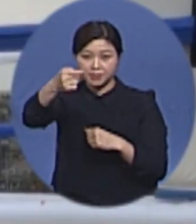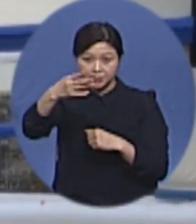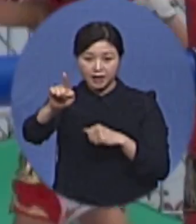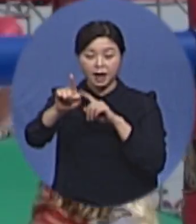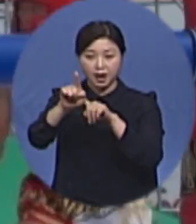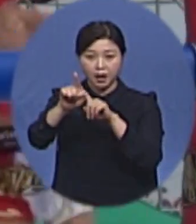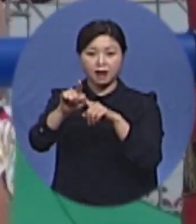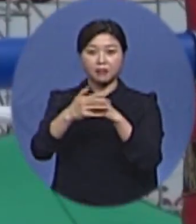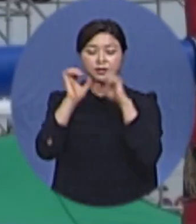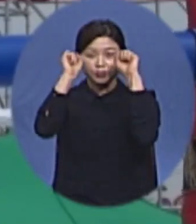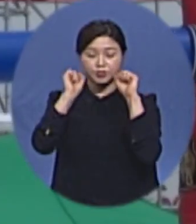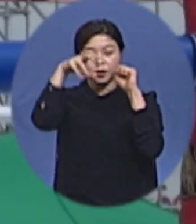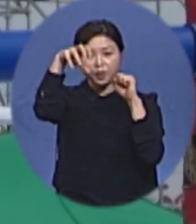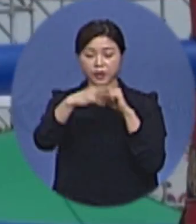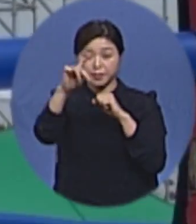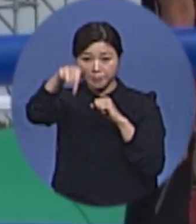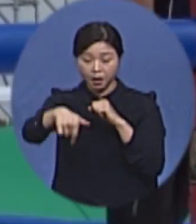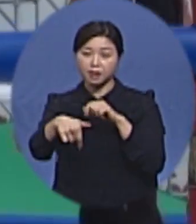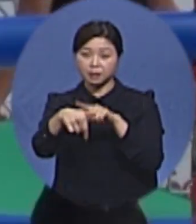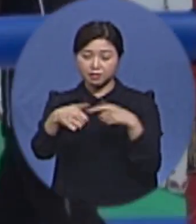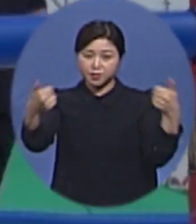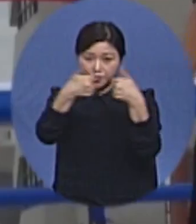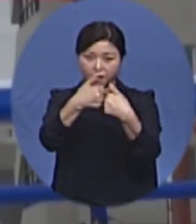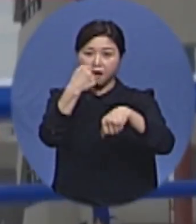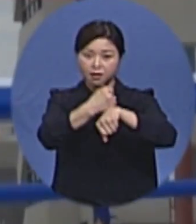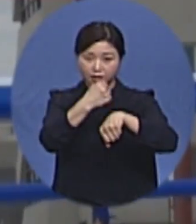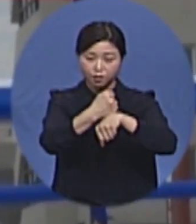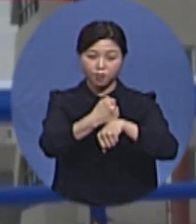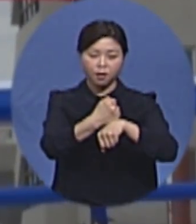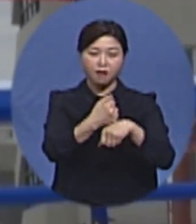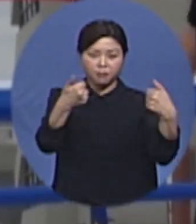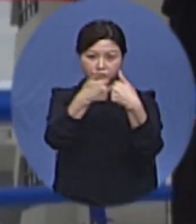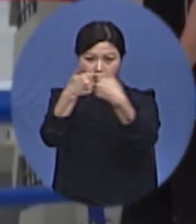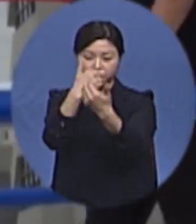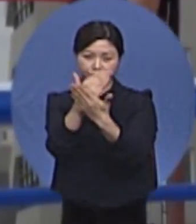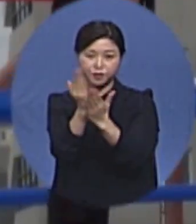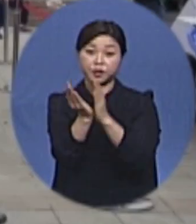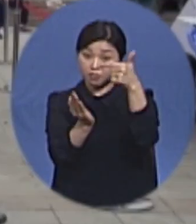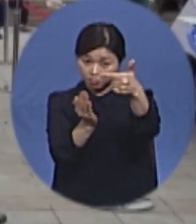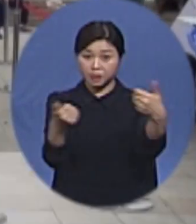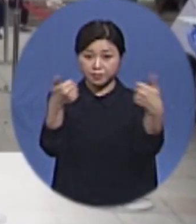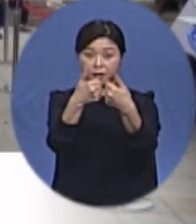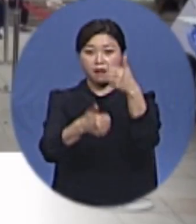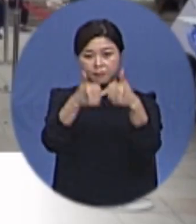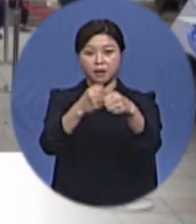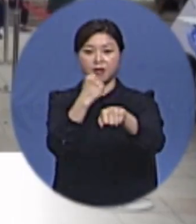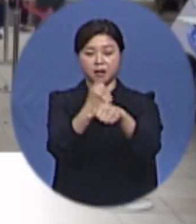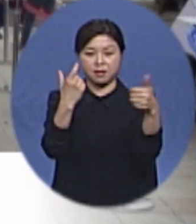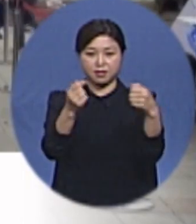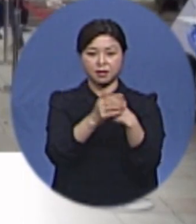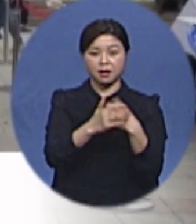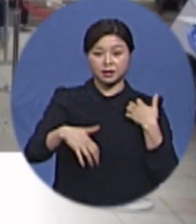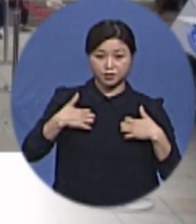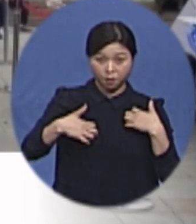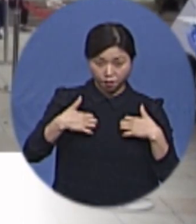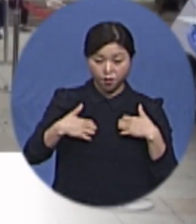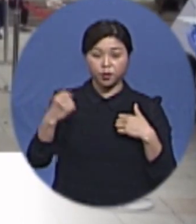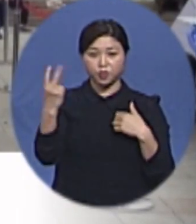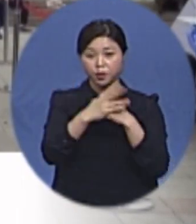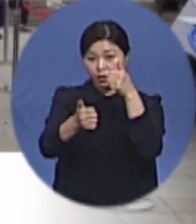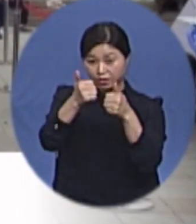선수의 시합을 시작으로 6경기의 메인 이벤트가 진행되었습니다. 굉장히 즐겁고 이런 경기가